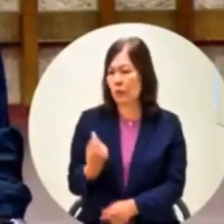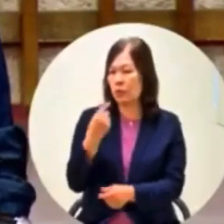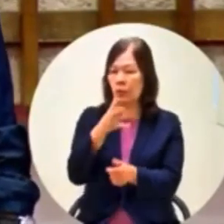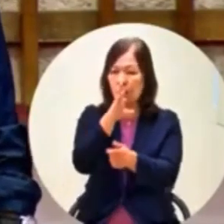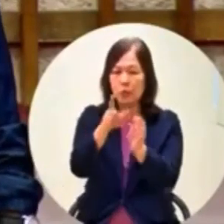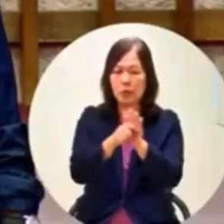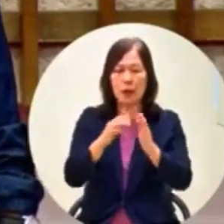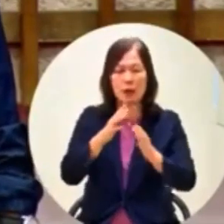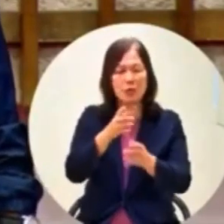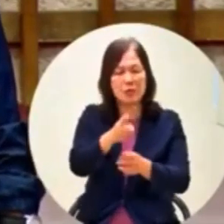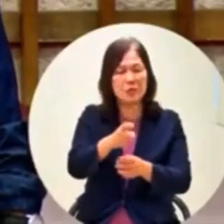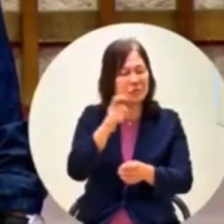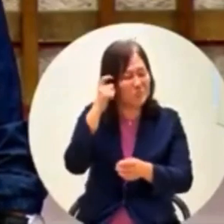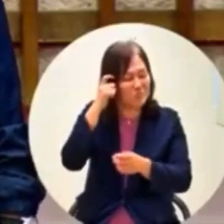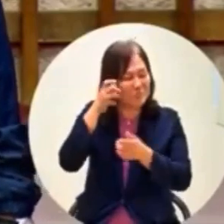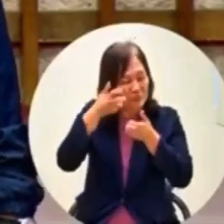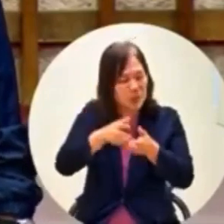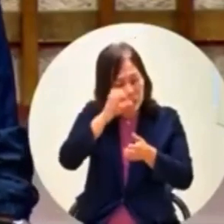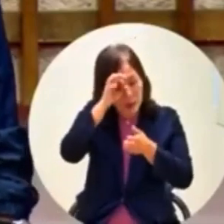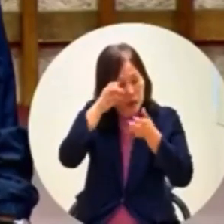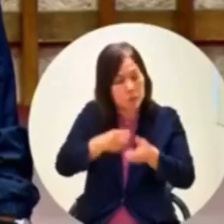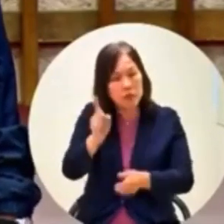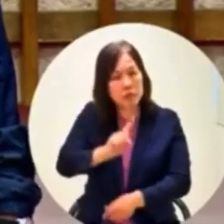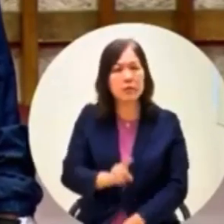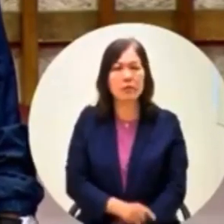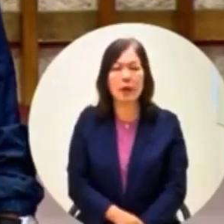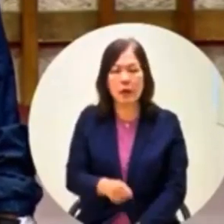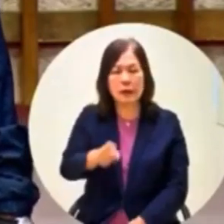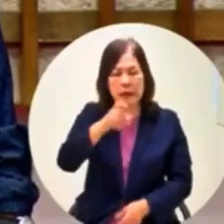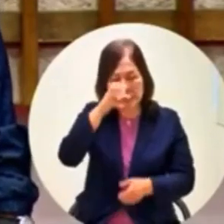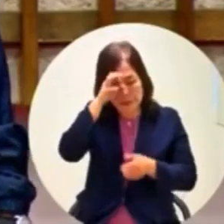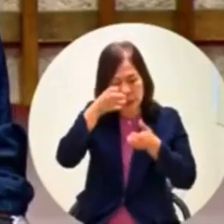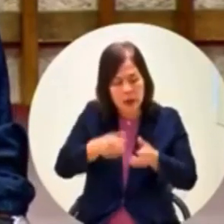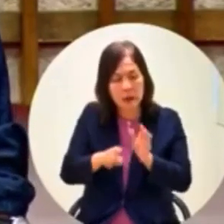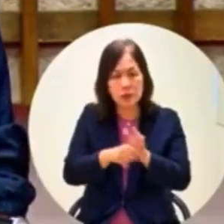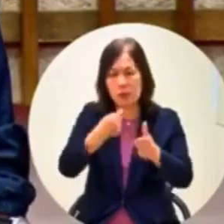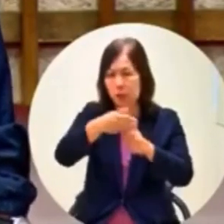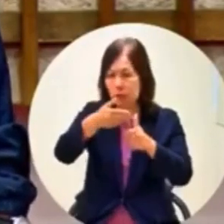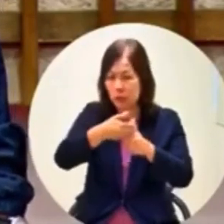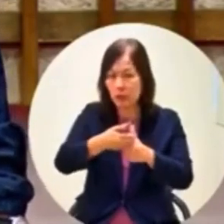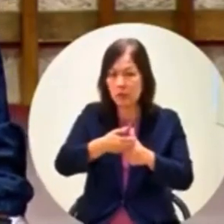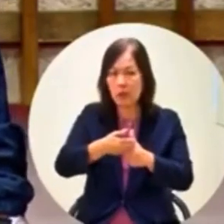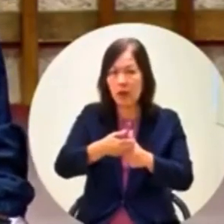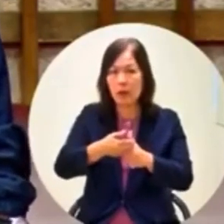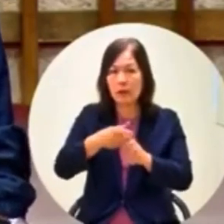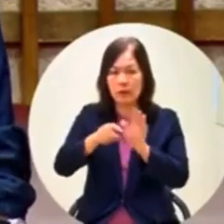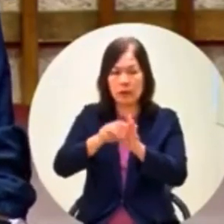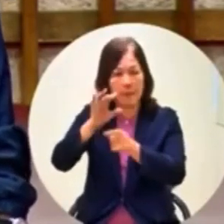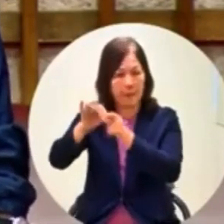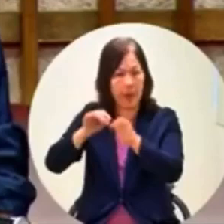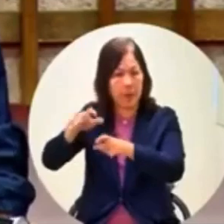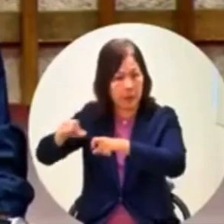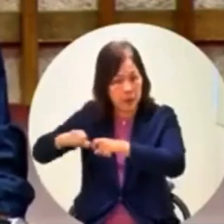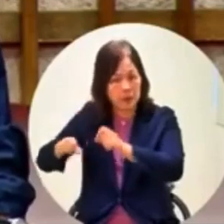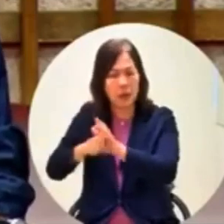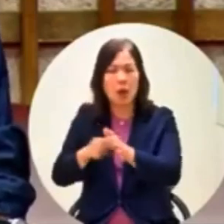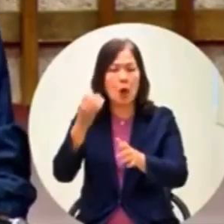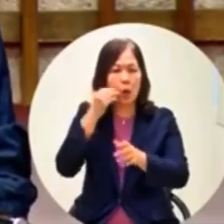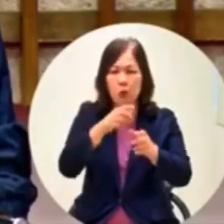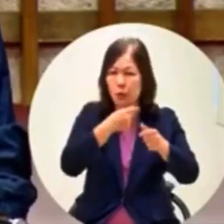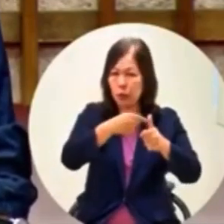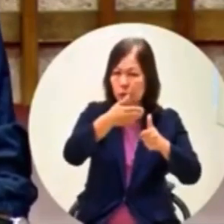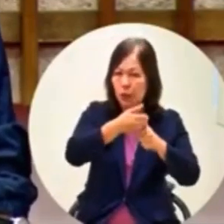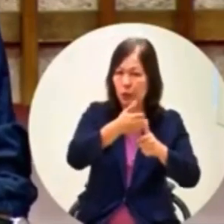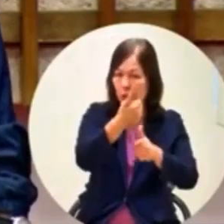么？您最在意就是所谓的教育，教育涵盖的百年大计，教育办得好，国家会富